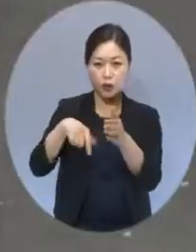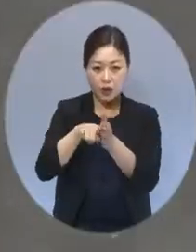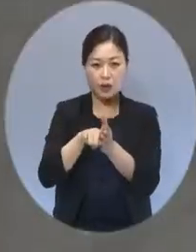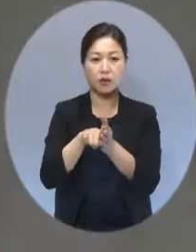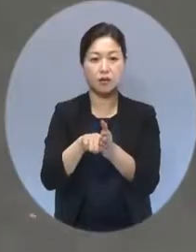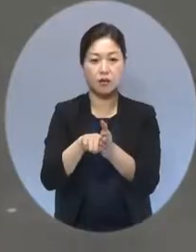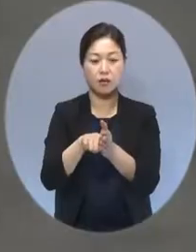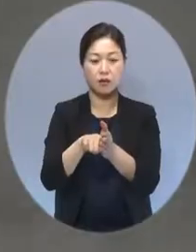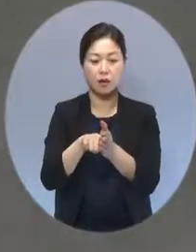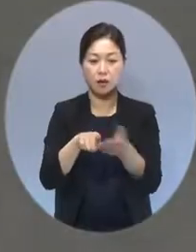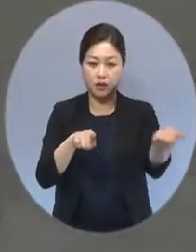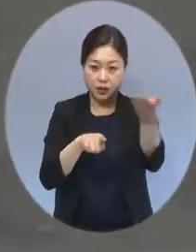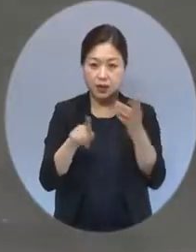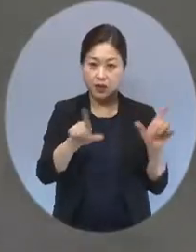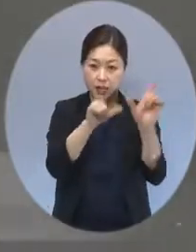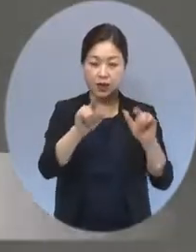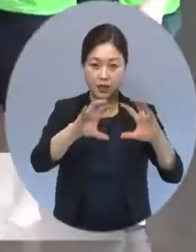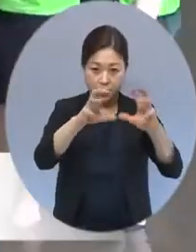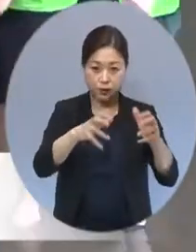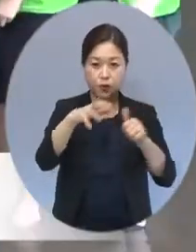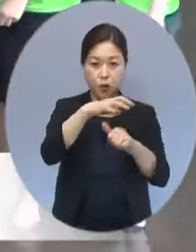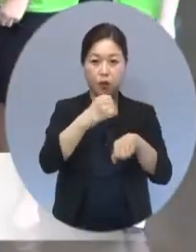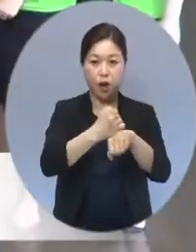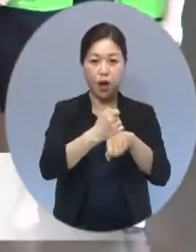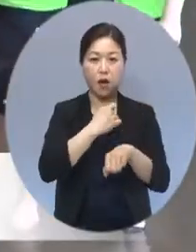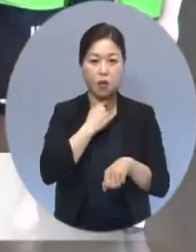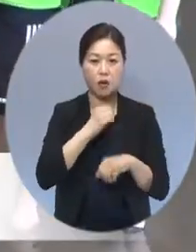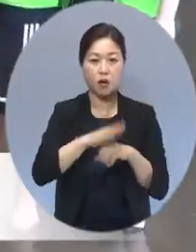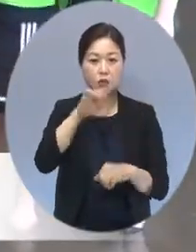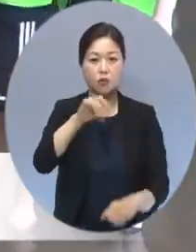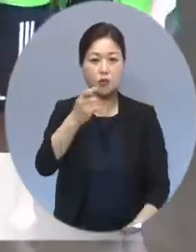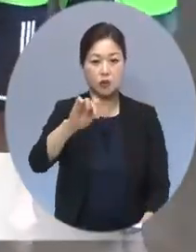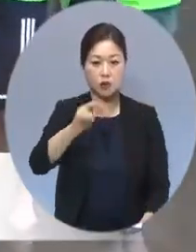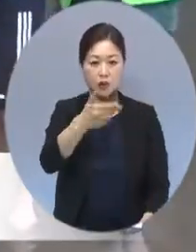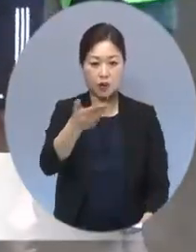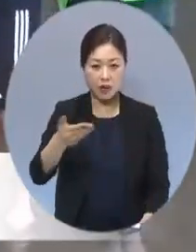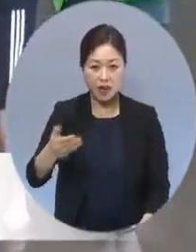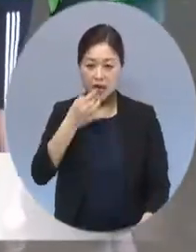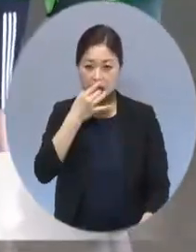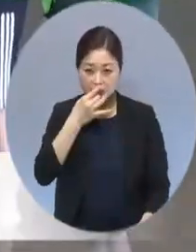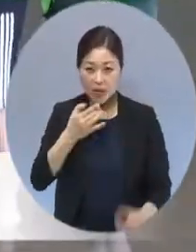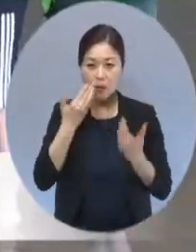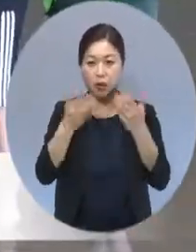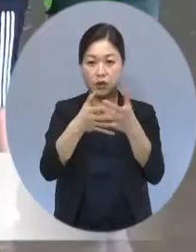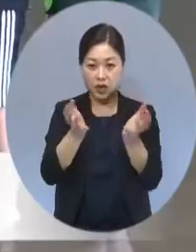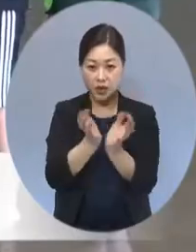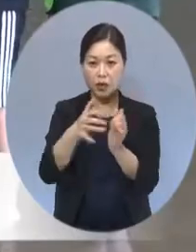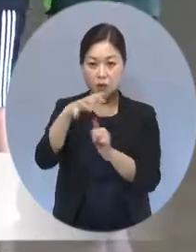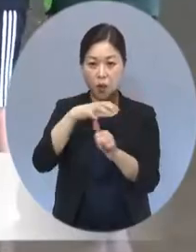그들이 살아갈 지구를 지키고 싶어 합니다. 부용천은 씨앗봉사단이 지킨다!